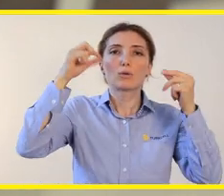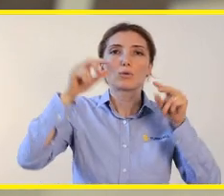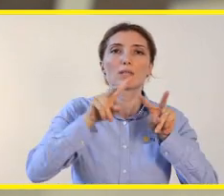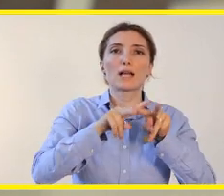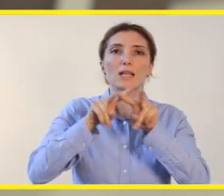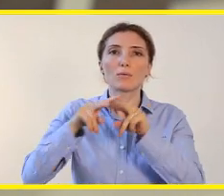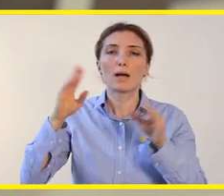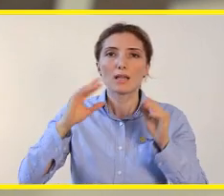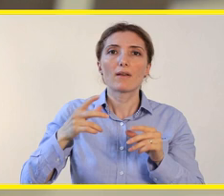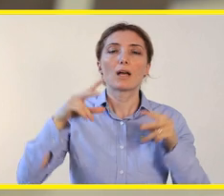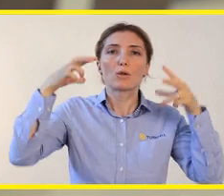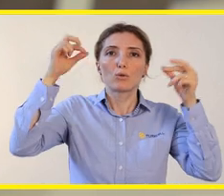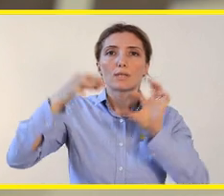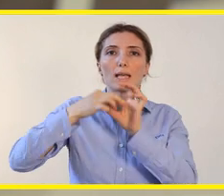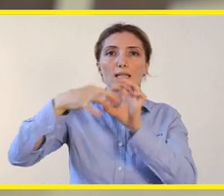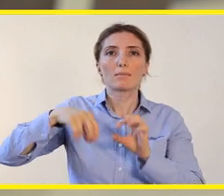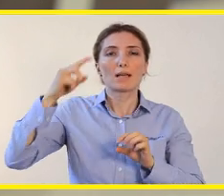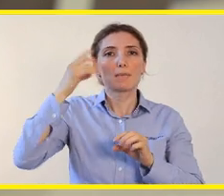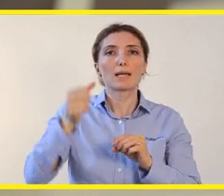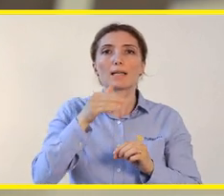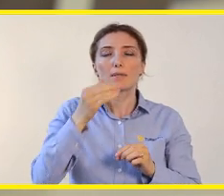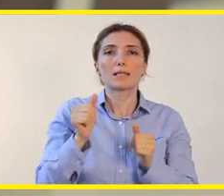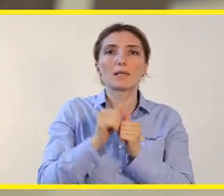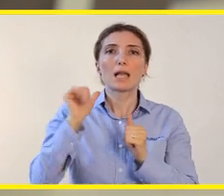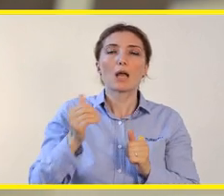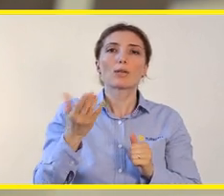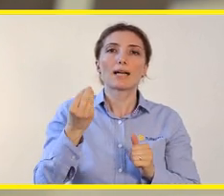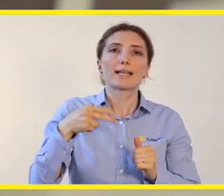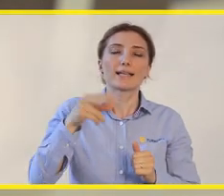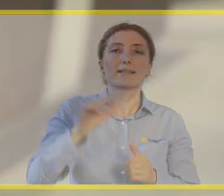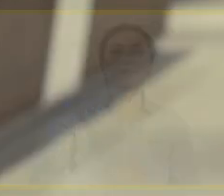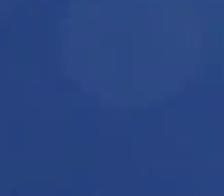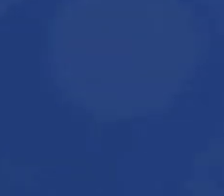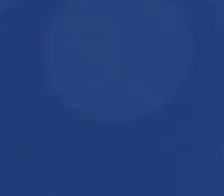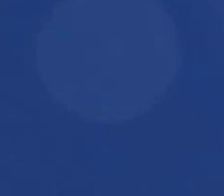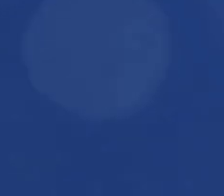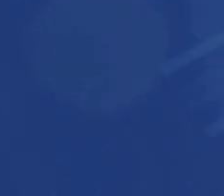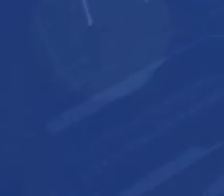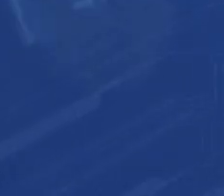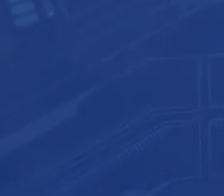turkcell.com.tr'den ve Turkcell İletişim Merkezlerine ulaşabilirsiniz. Birlikte her gün daha iyi.